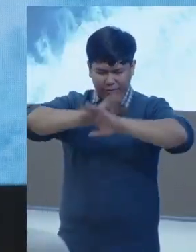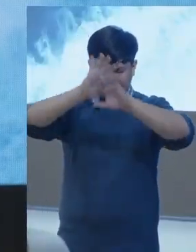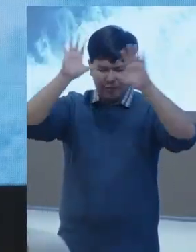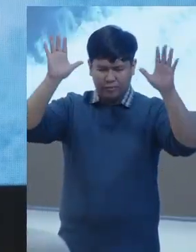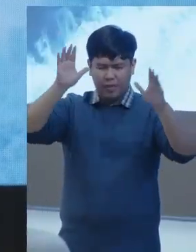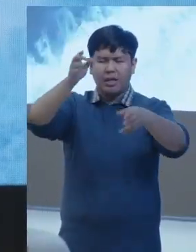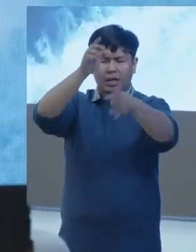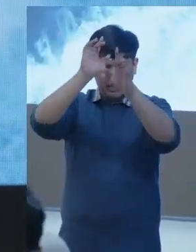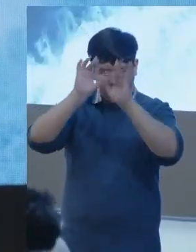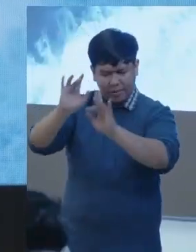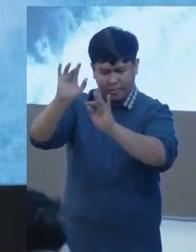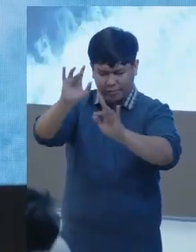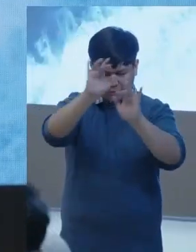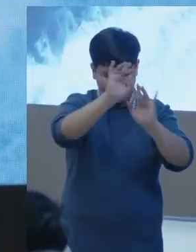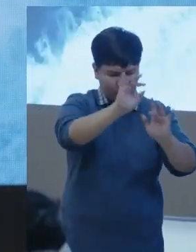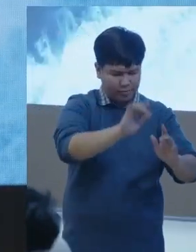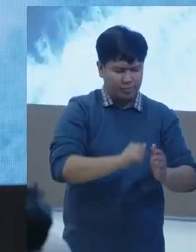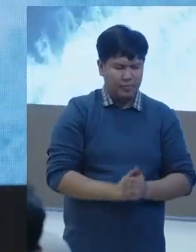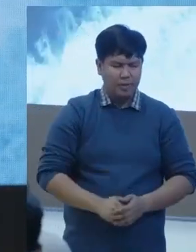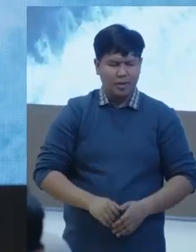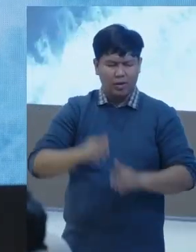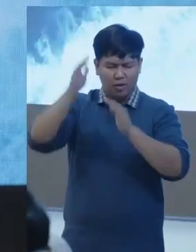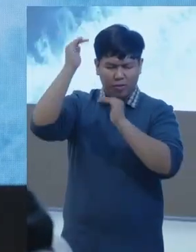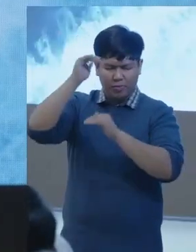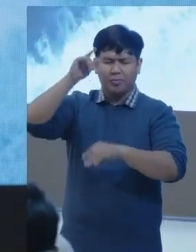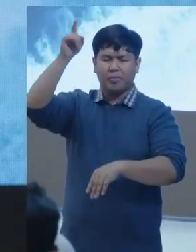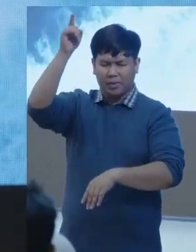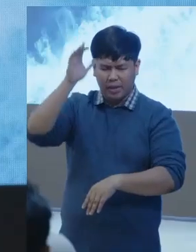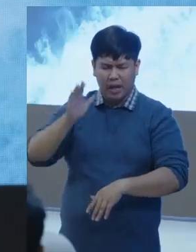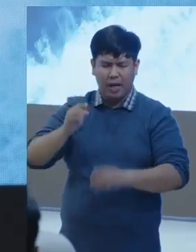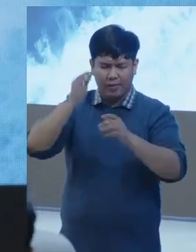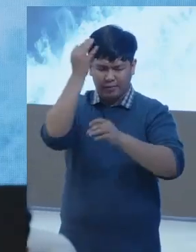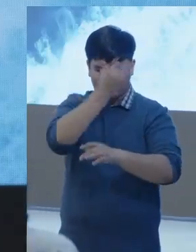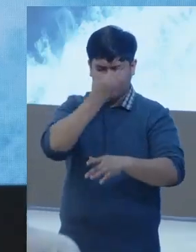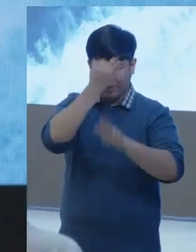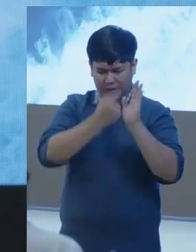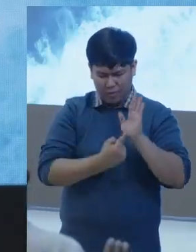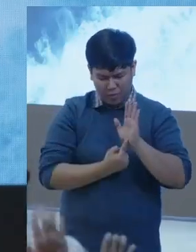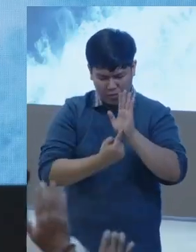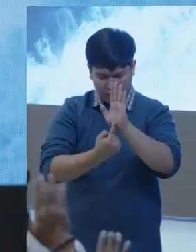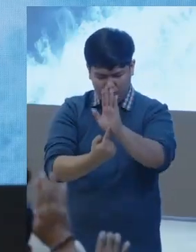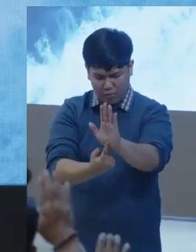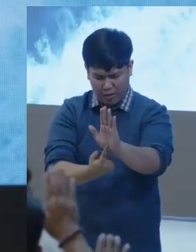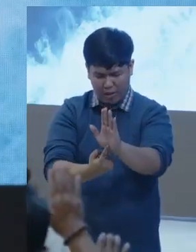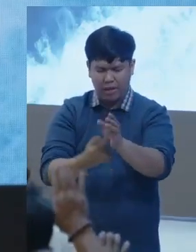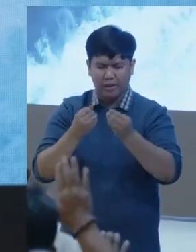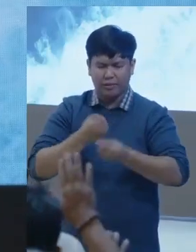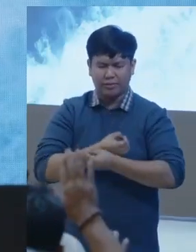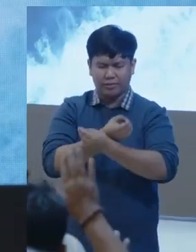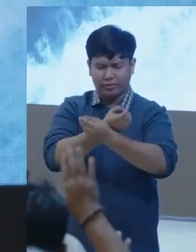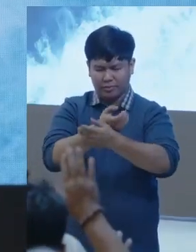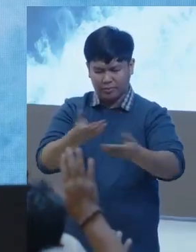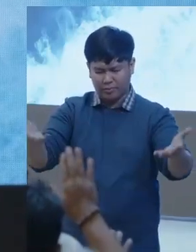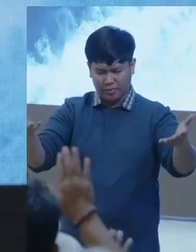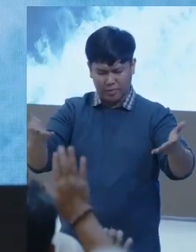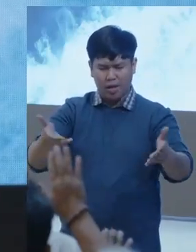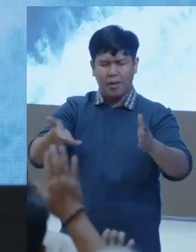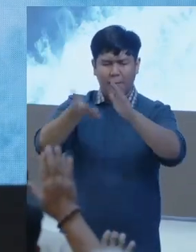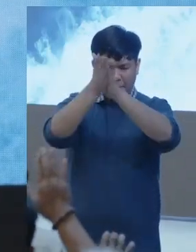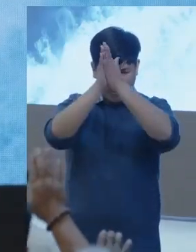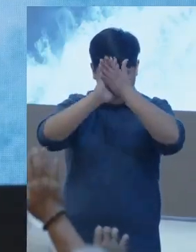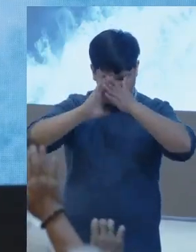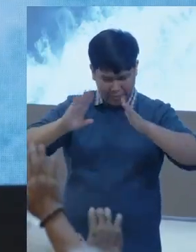inyo at mahabag sa inyo. Ilingap nawa ng Panginoon ang Kanyang mukha sa inyo at bigyan kayo ng